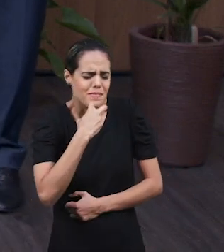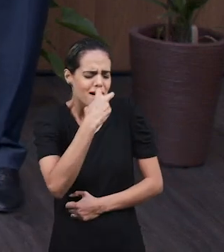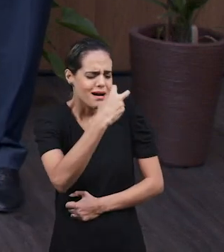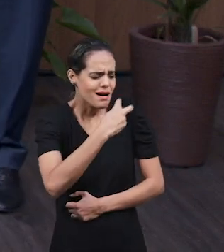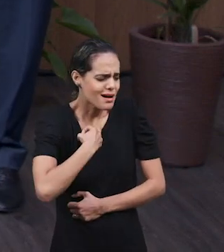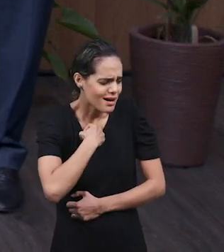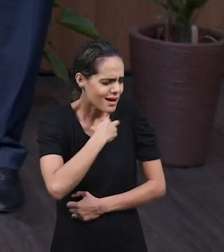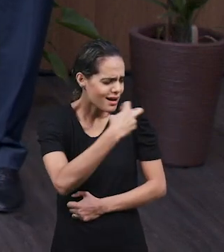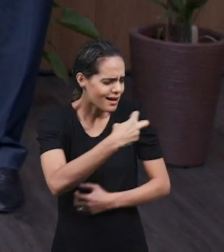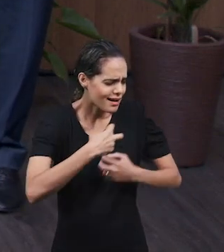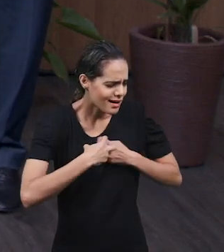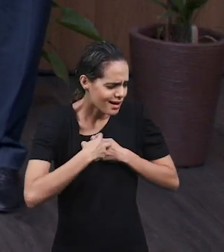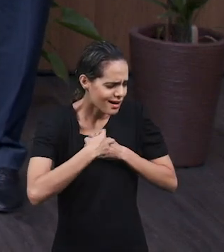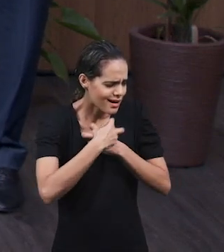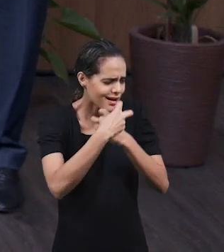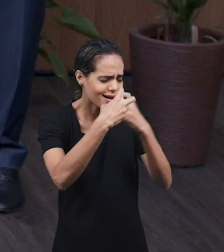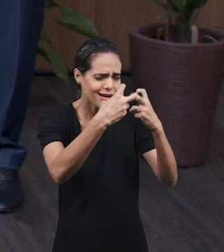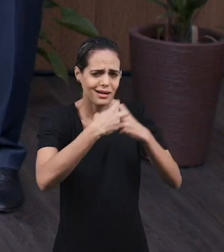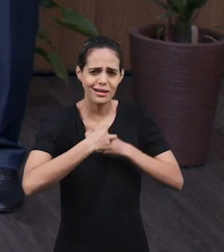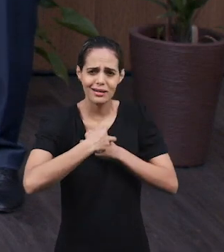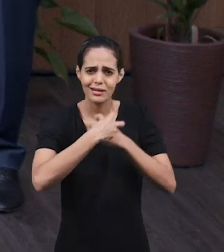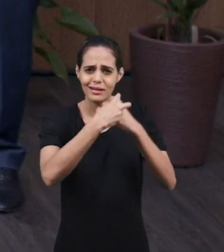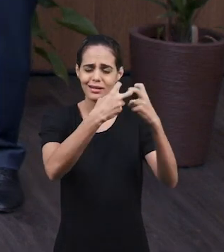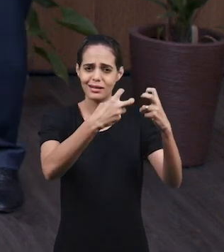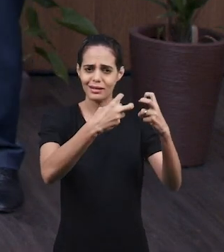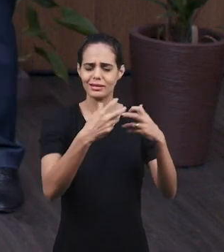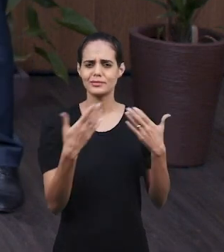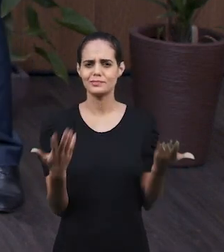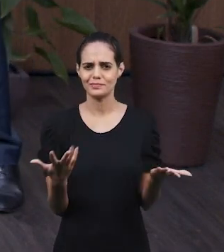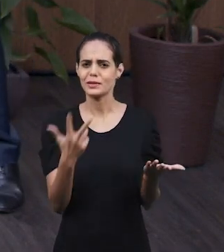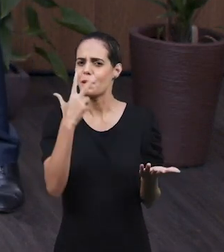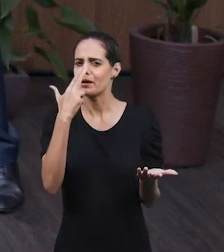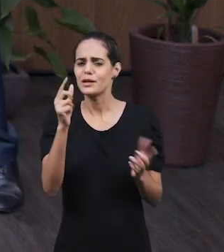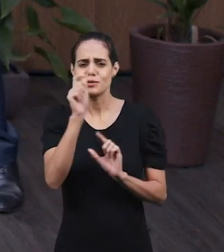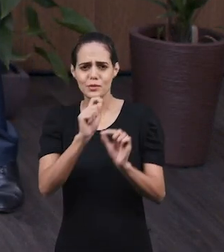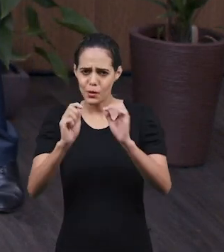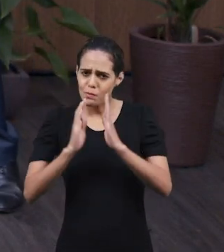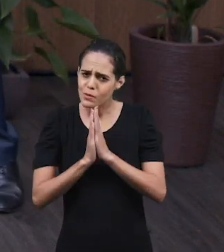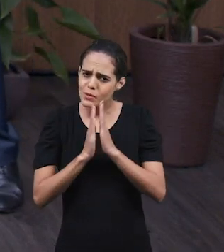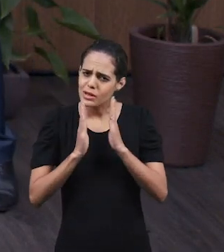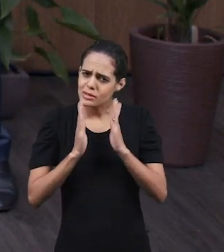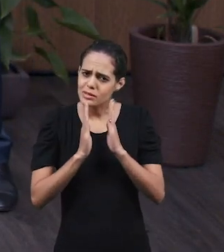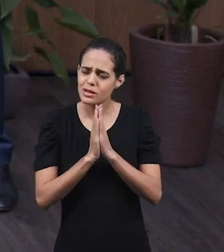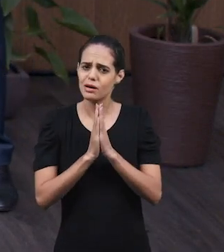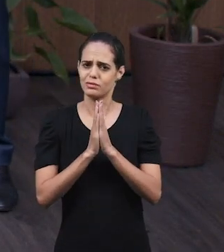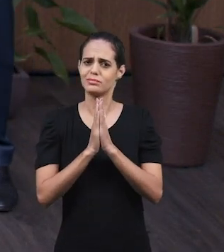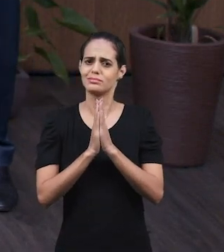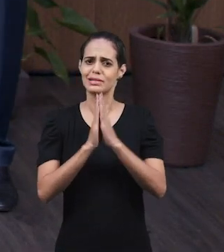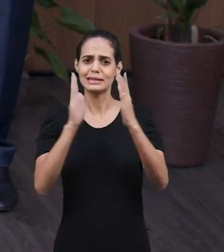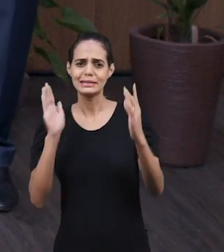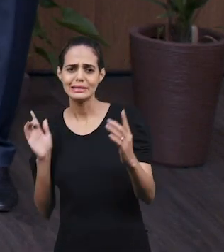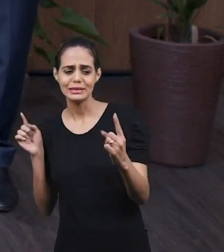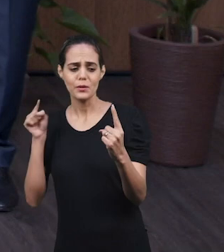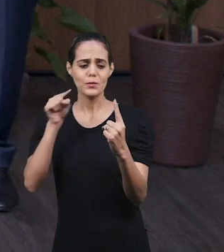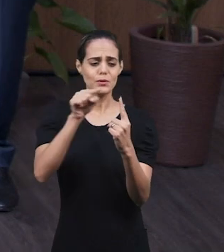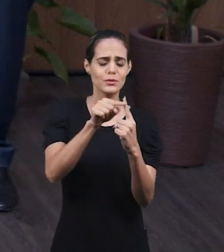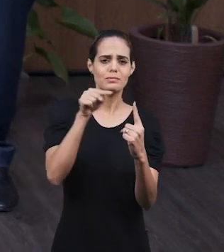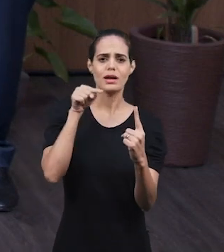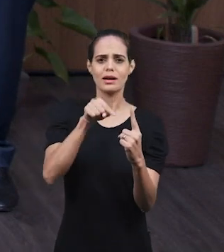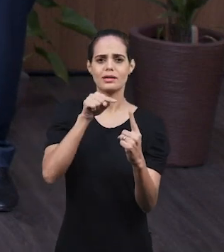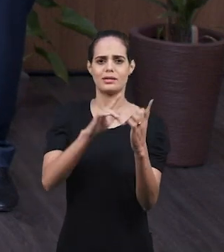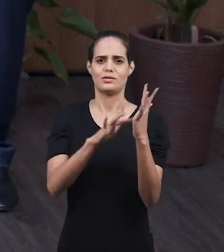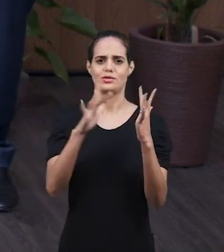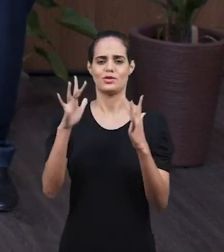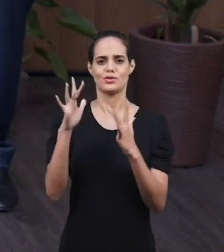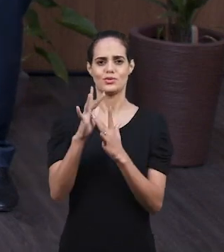de crier. La foule voulait empêcher la supplication de cet homme, voulait empêcher que son